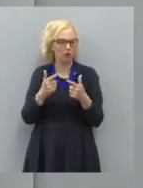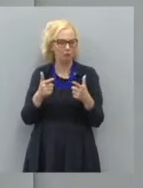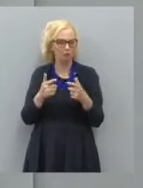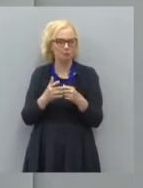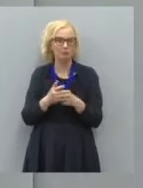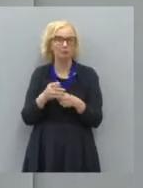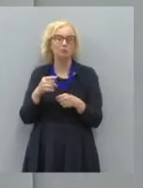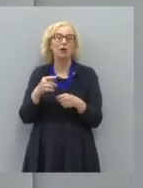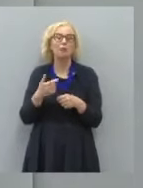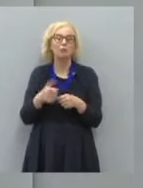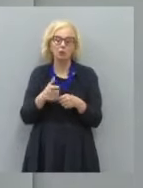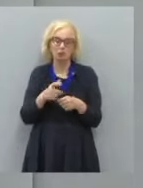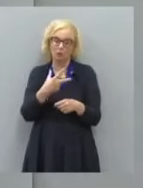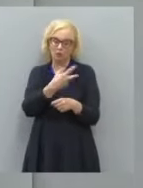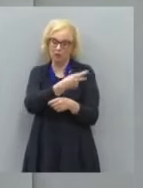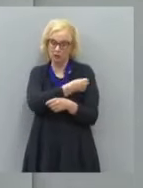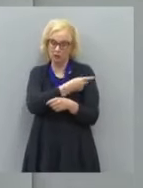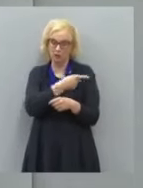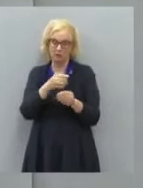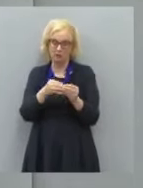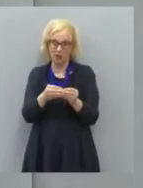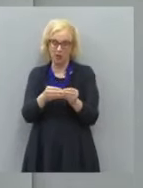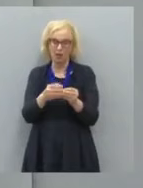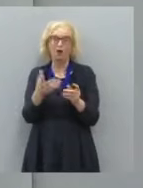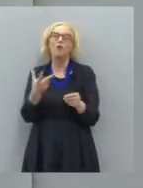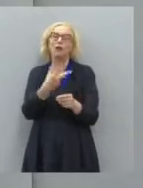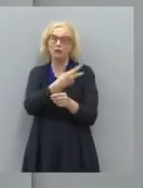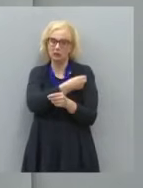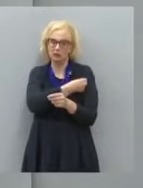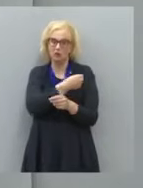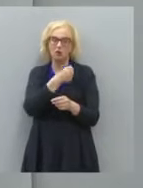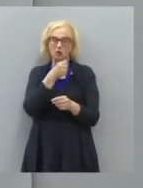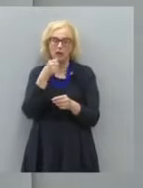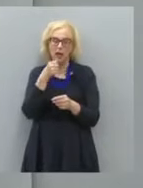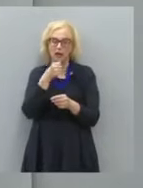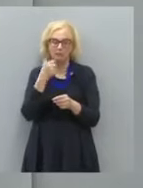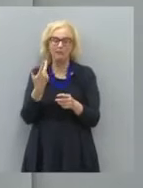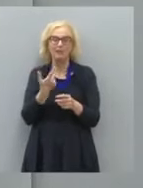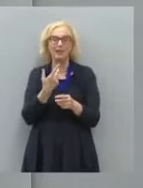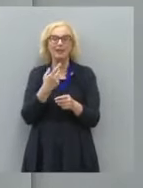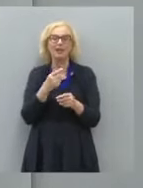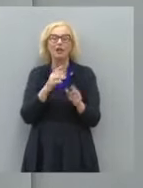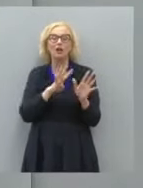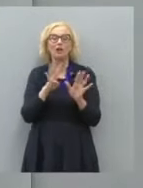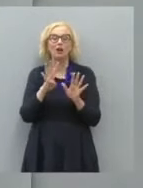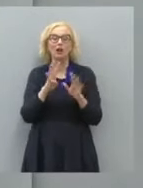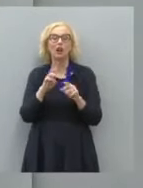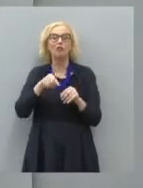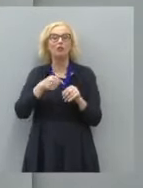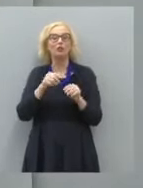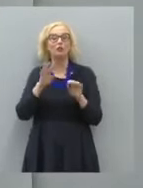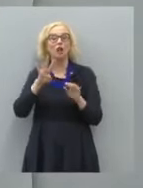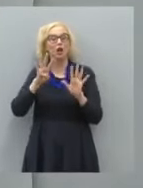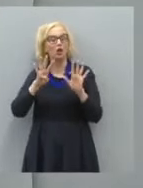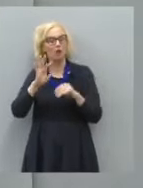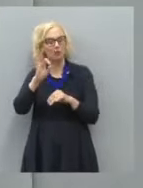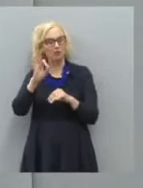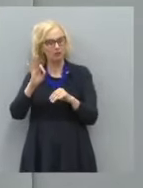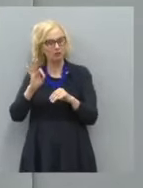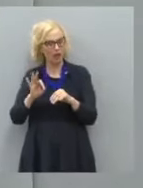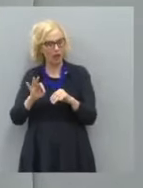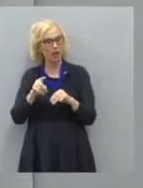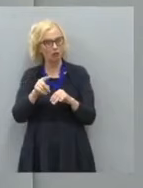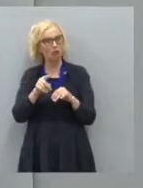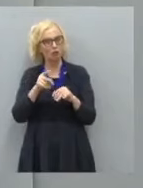vaccinarsi la vaccinazione funziona contro le patologie al 99,9 per cento e su questo